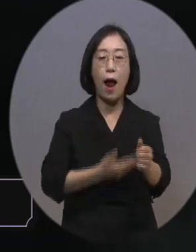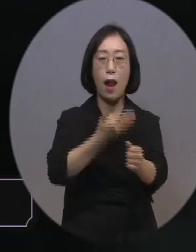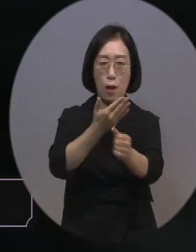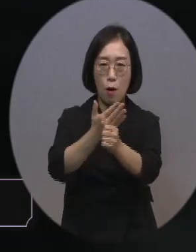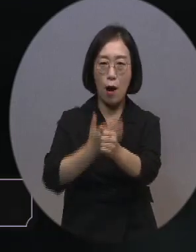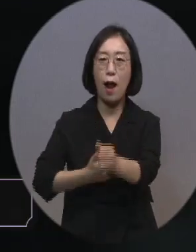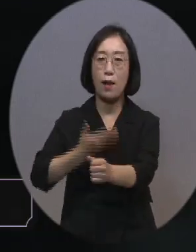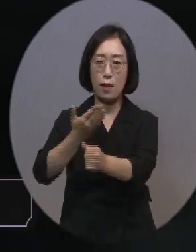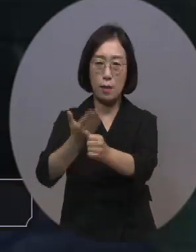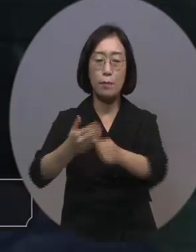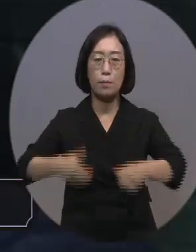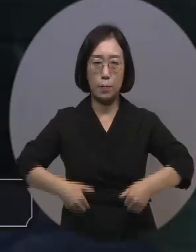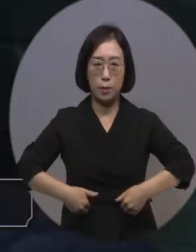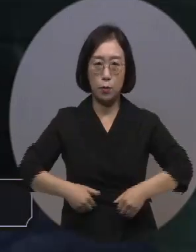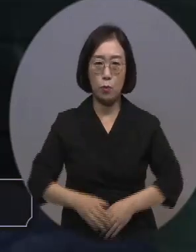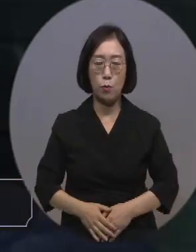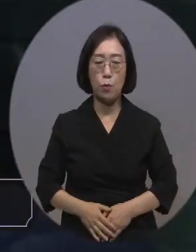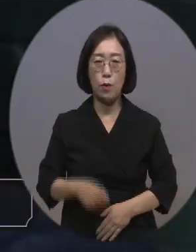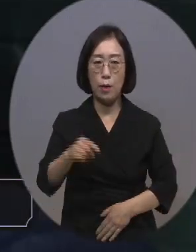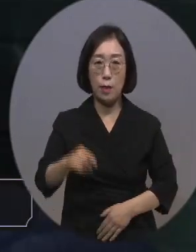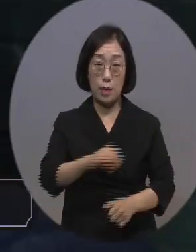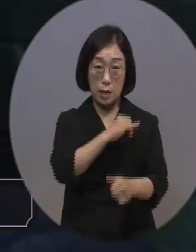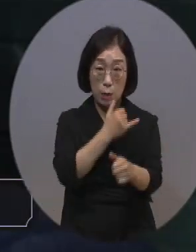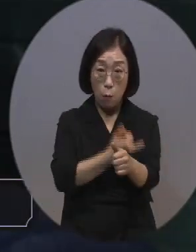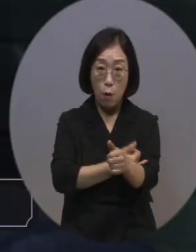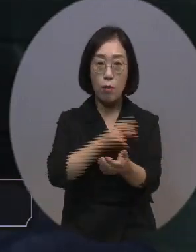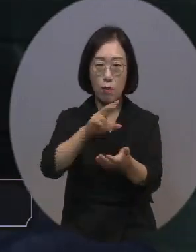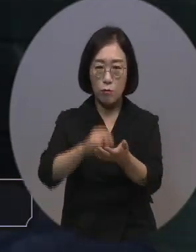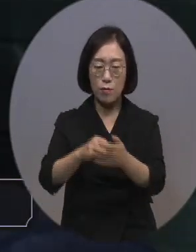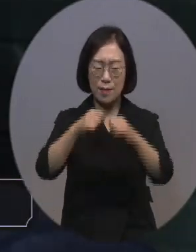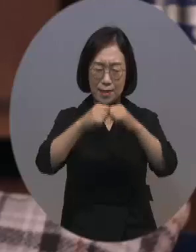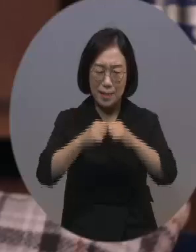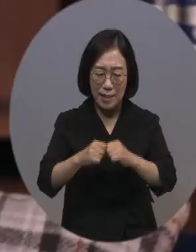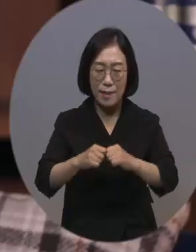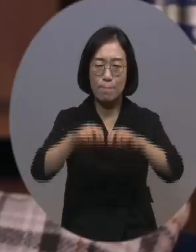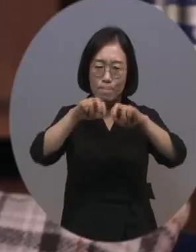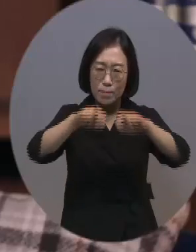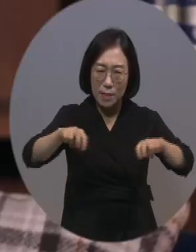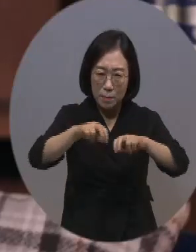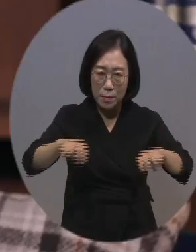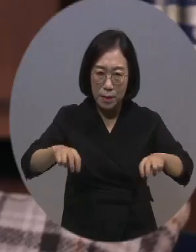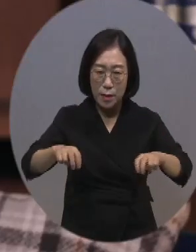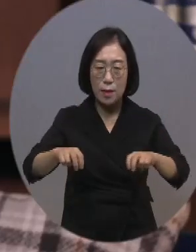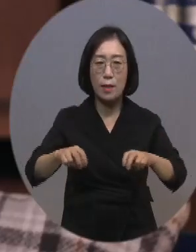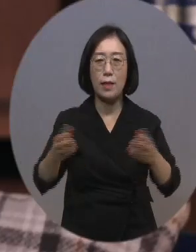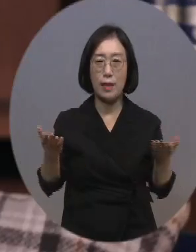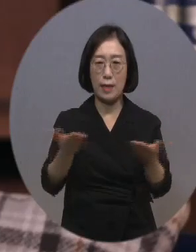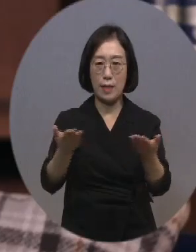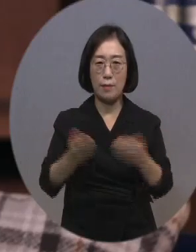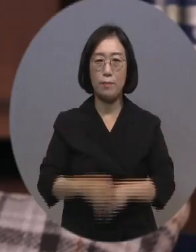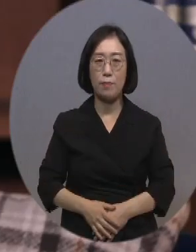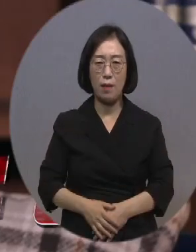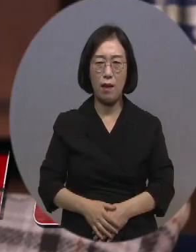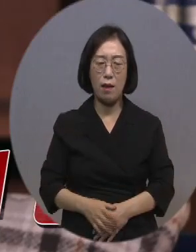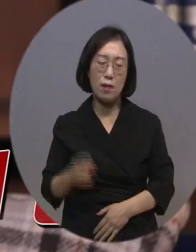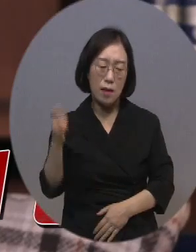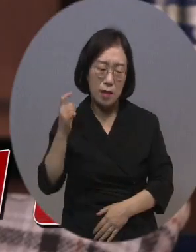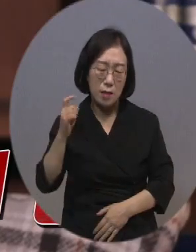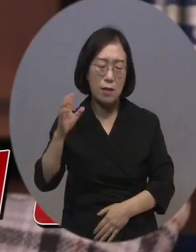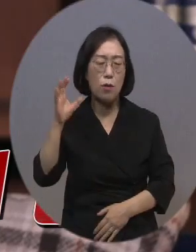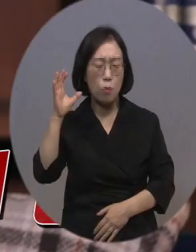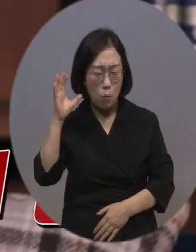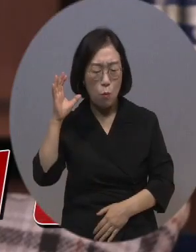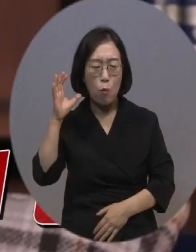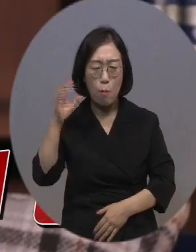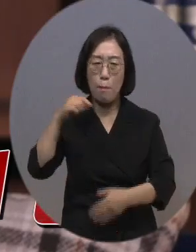하고 있어가지고 북한 인권 실태 조사를 하고 있습니다. 네, 얘기를 들으면 들을수록 참 마음이